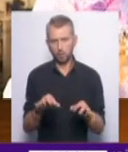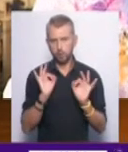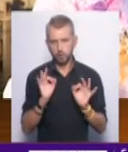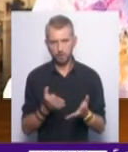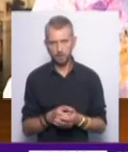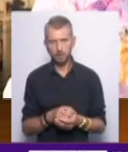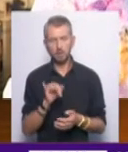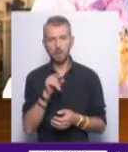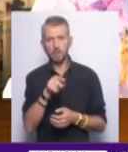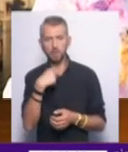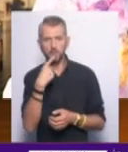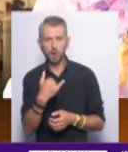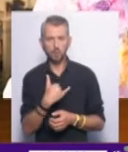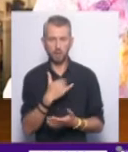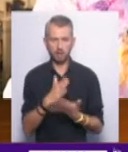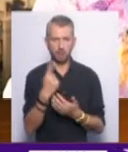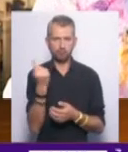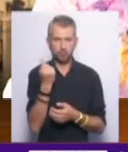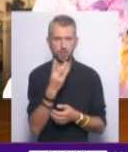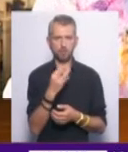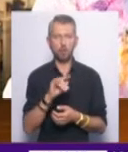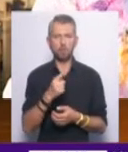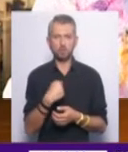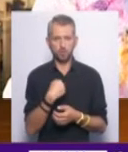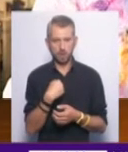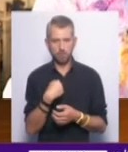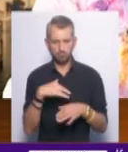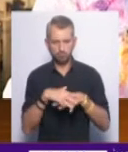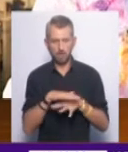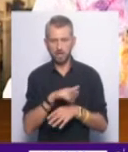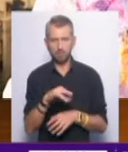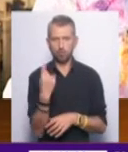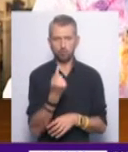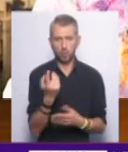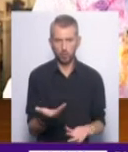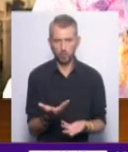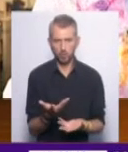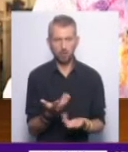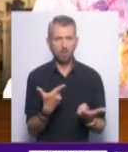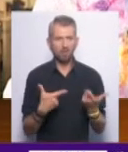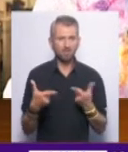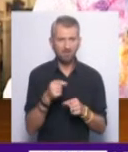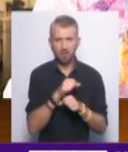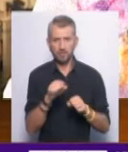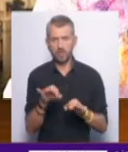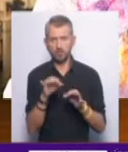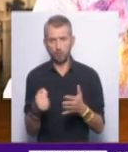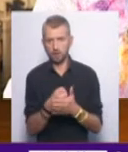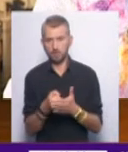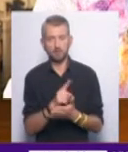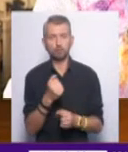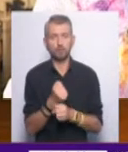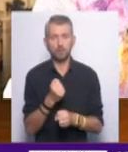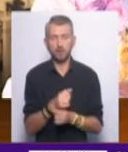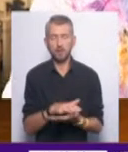И там говорят, что у нас есть счетчик. Но почему же нам считали не по счетчику? И нигде нельзя ничего добиться. Так, что делать